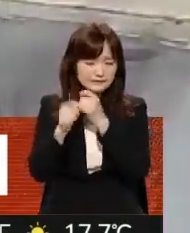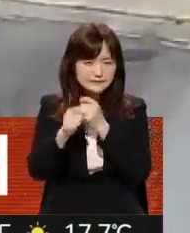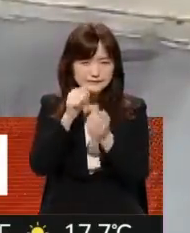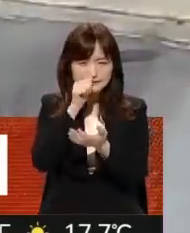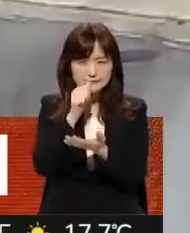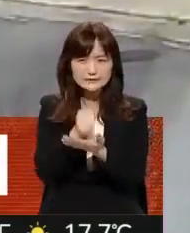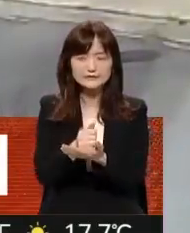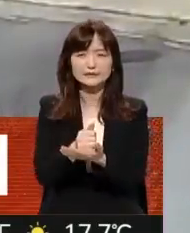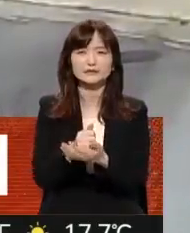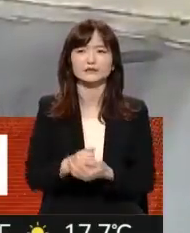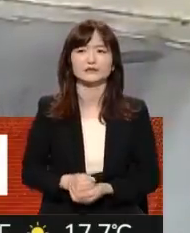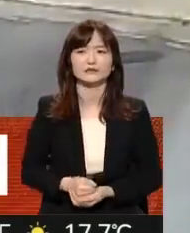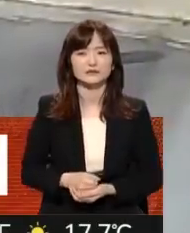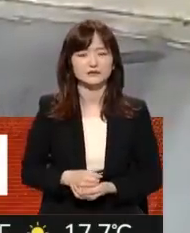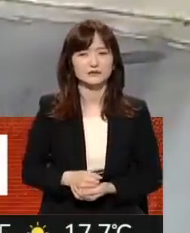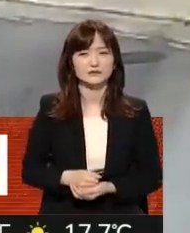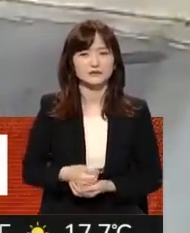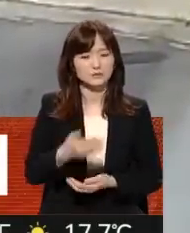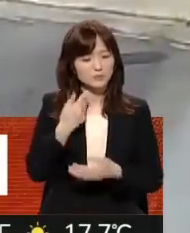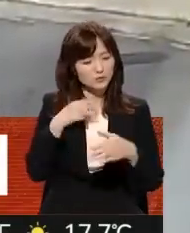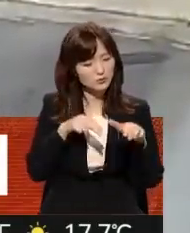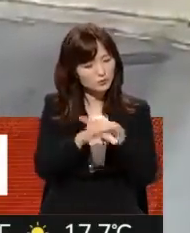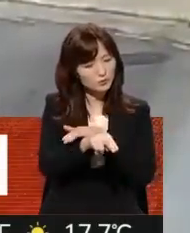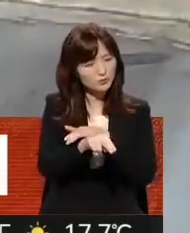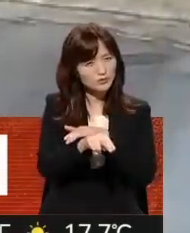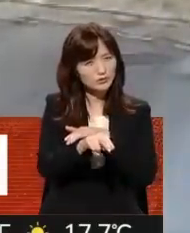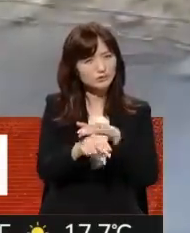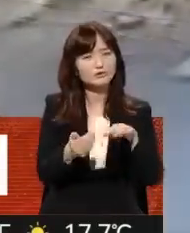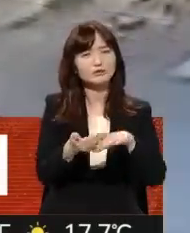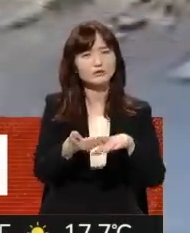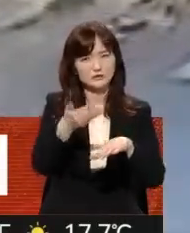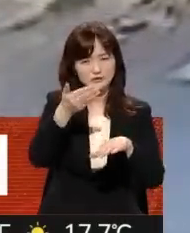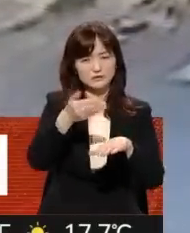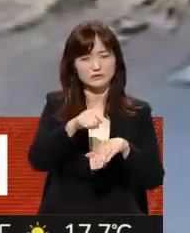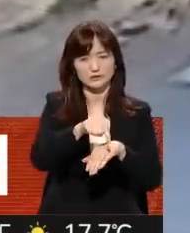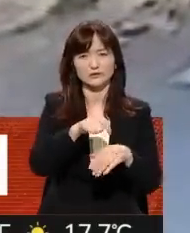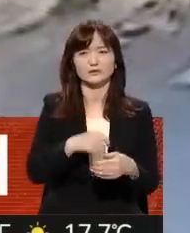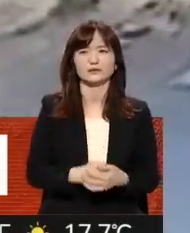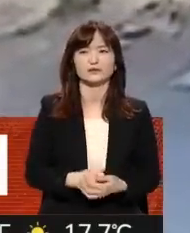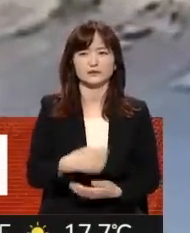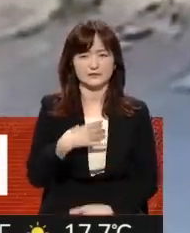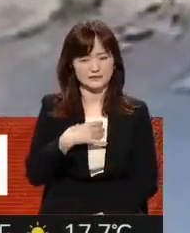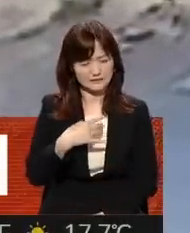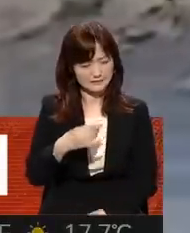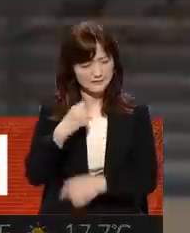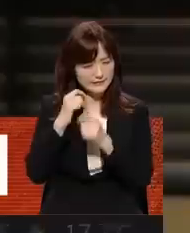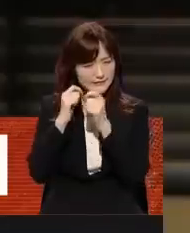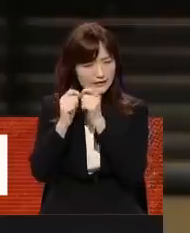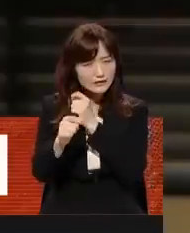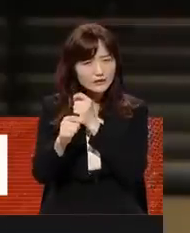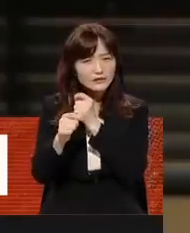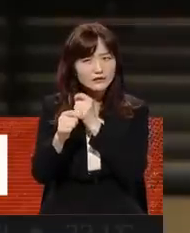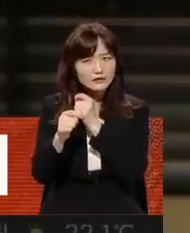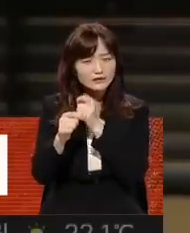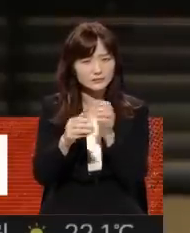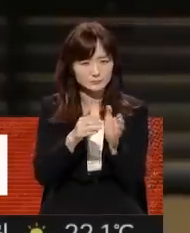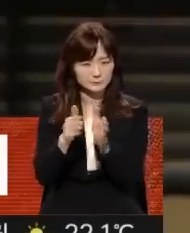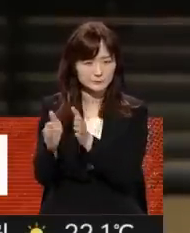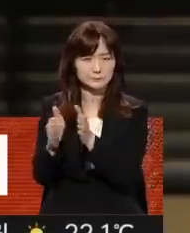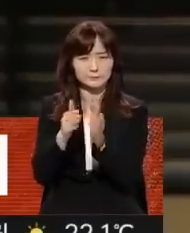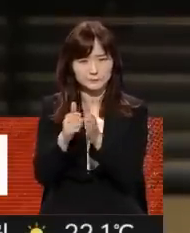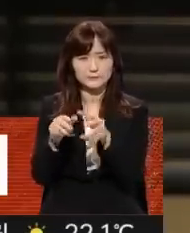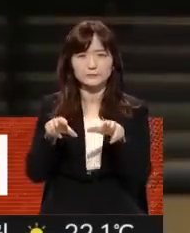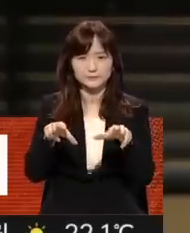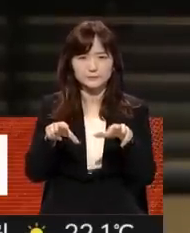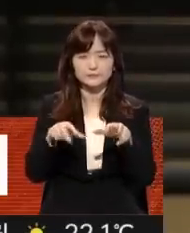되고요. 단순한 먹튀 이상이라고 보는 게 맞는 것 같습니다. 아주 고의적으로 그 사기를 하기 위해서 준비를 했고